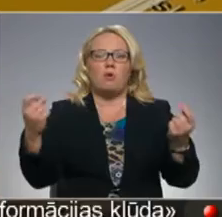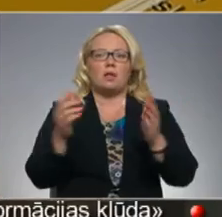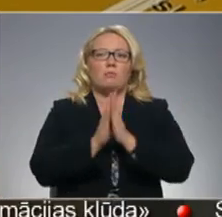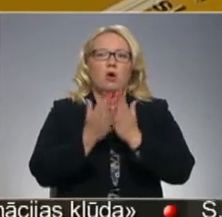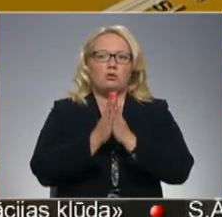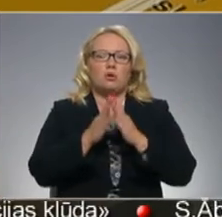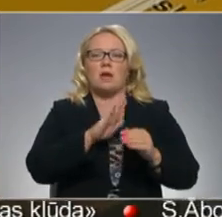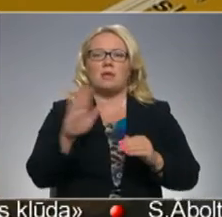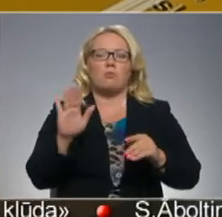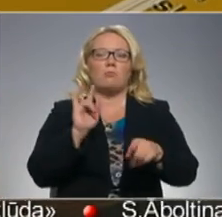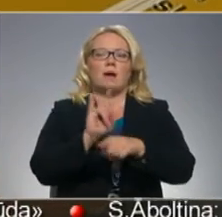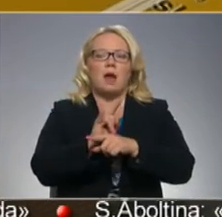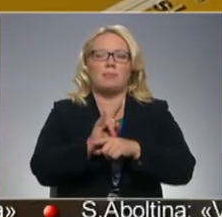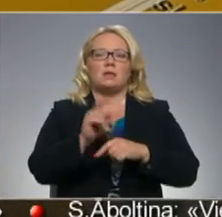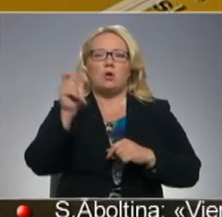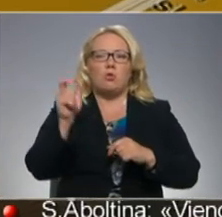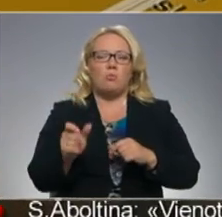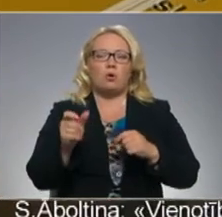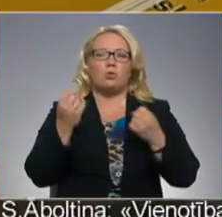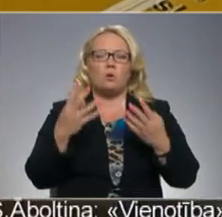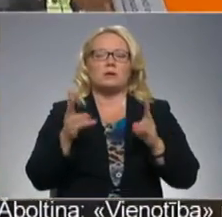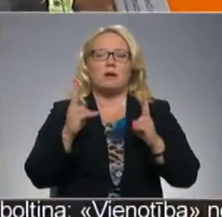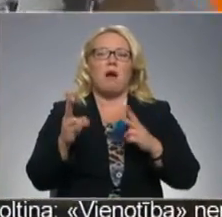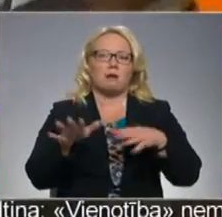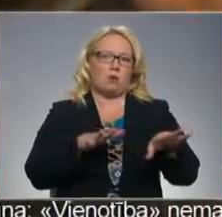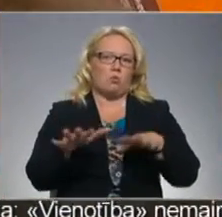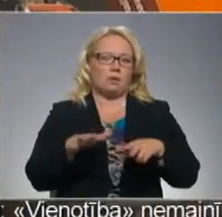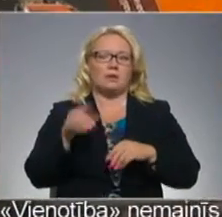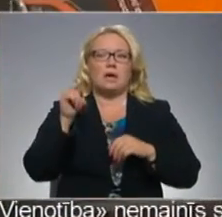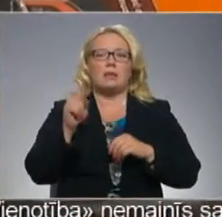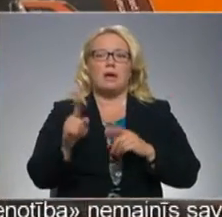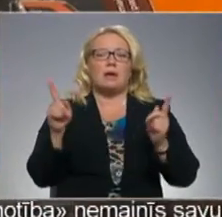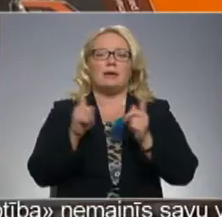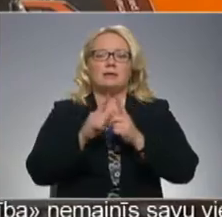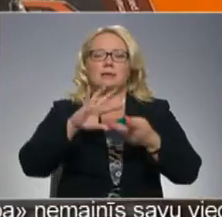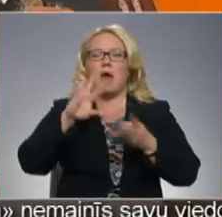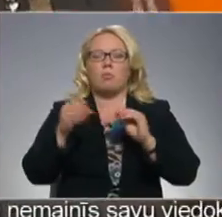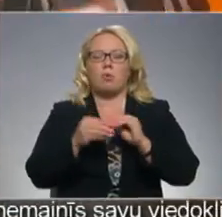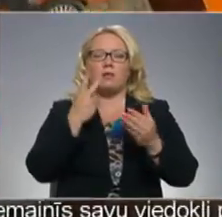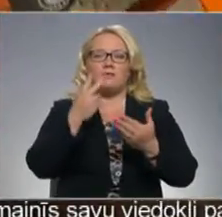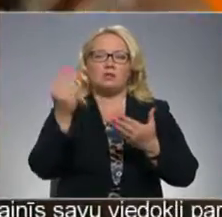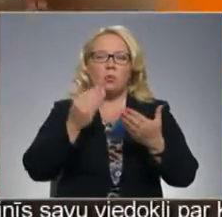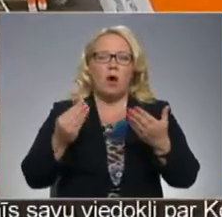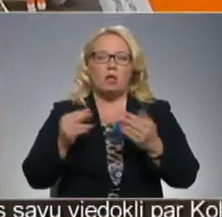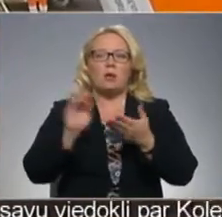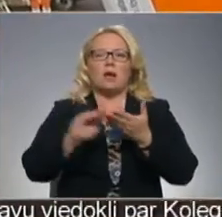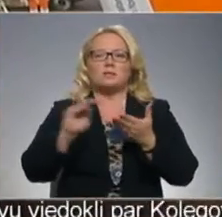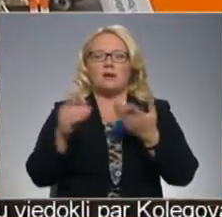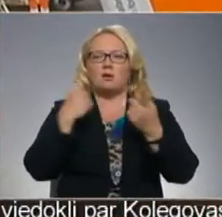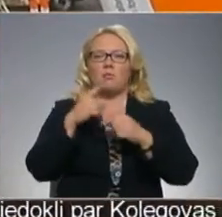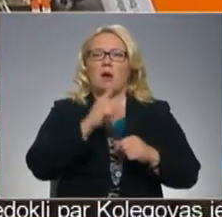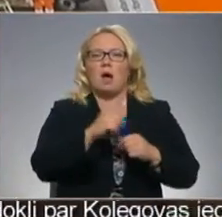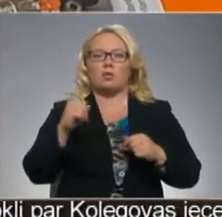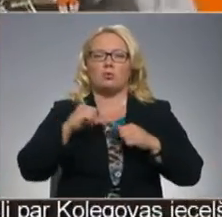brošūru, lai nekļūtu par krāpniecības upuri, noskaidro, kā rīkoties. Tajā lakoniski apkopot vizuālu un rakstveidu informāciju par katru no